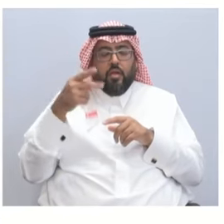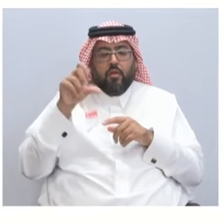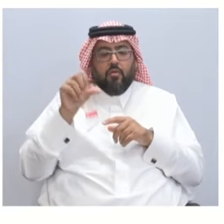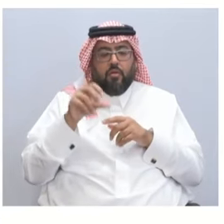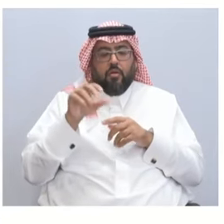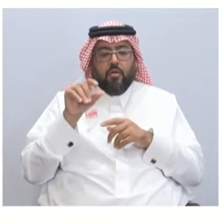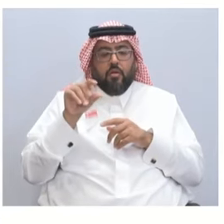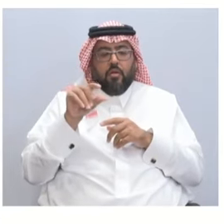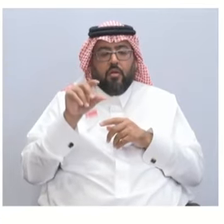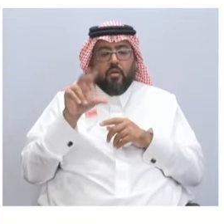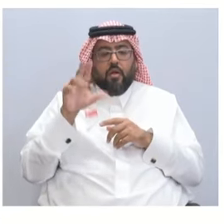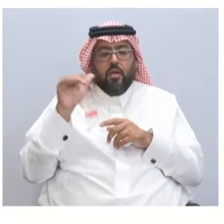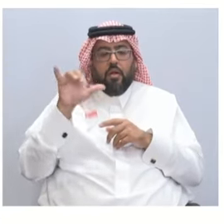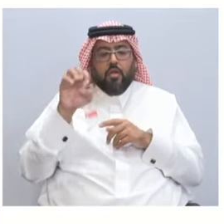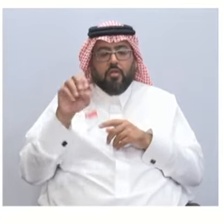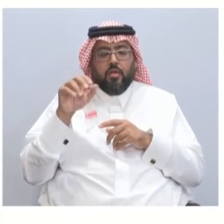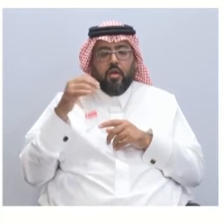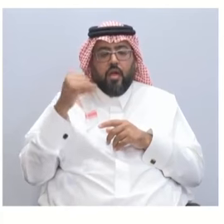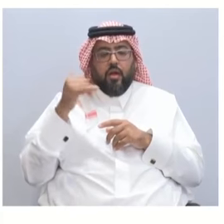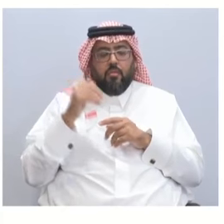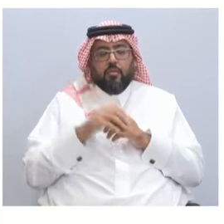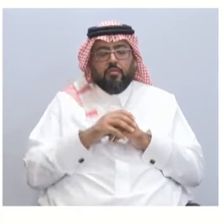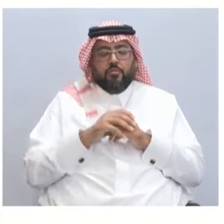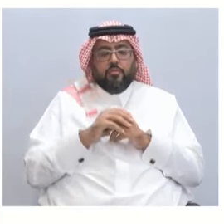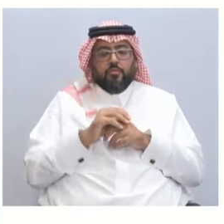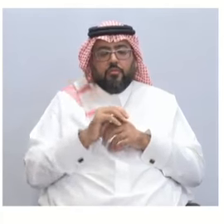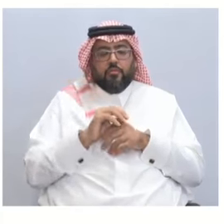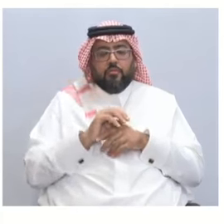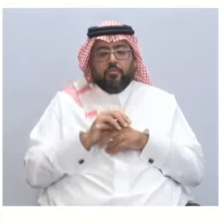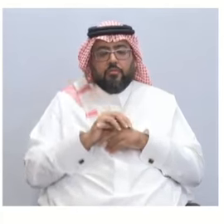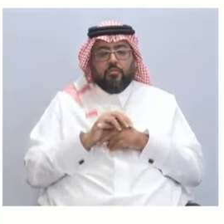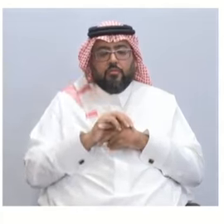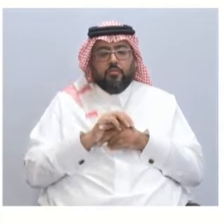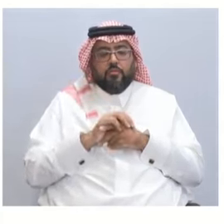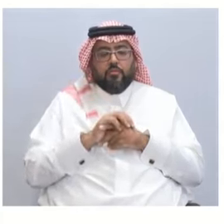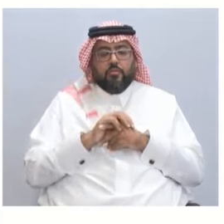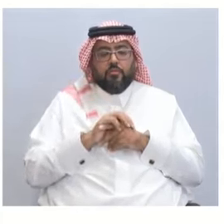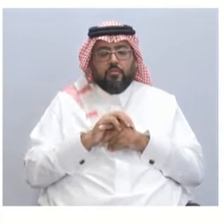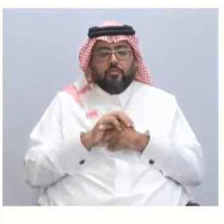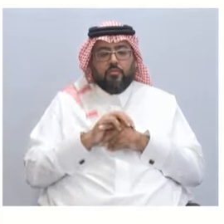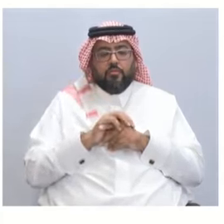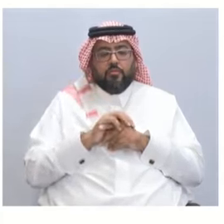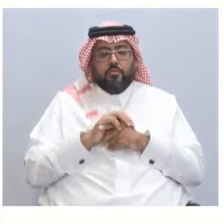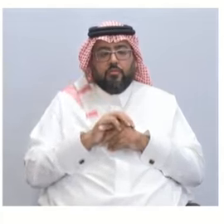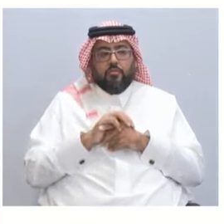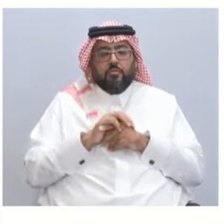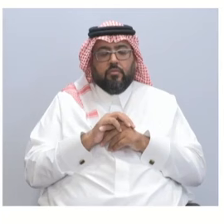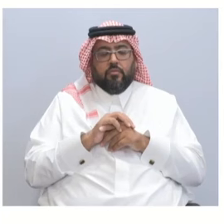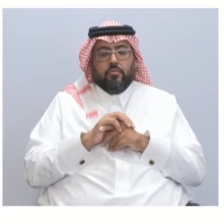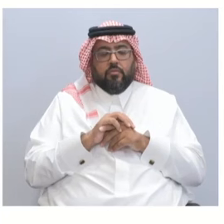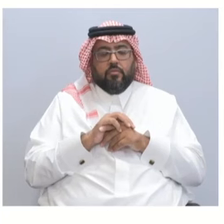لدول الخليج العربيه شعار مجلس التعاون لدول الخليج